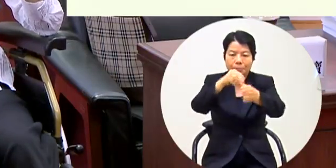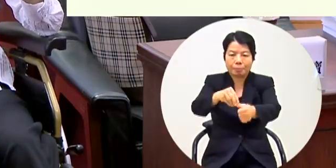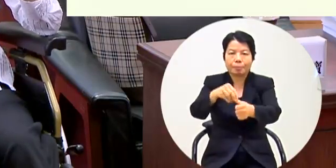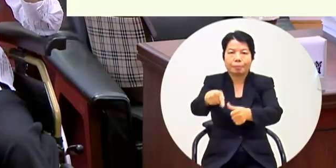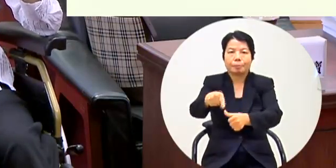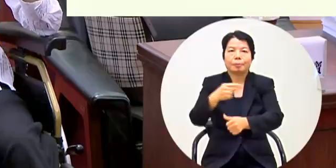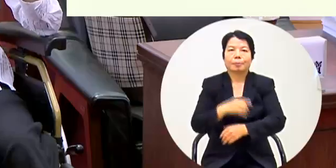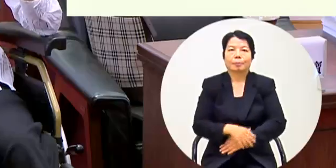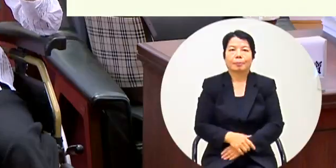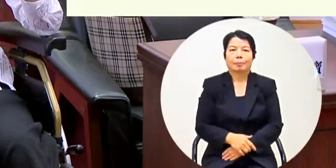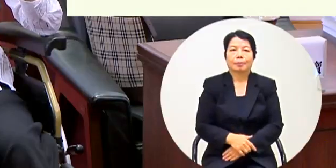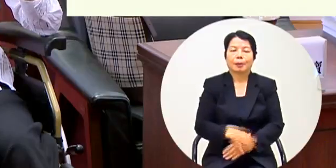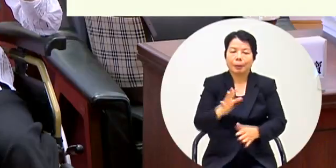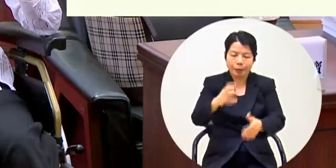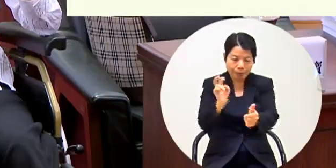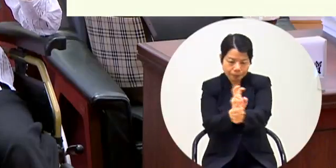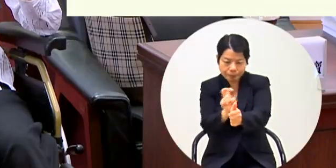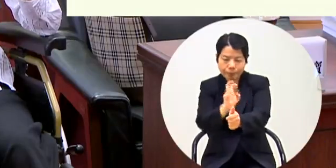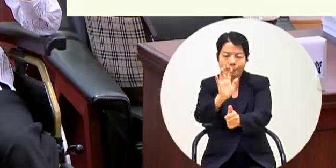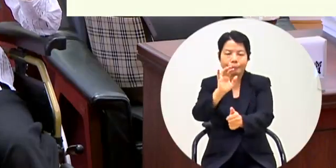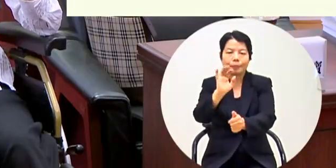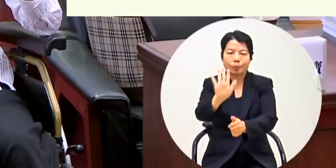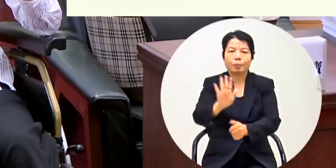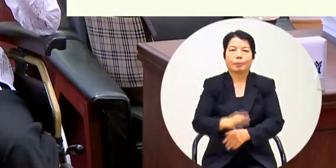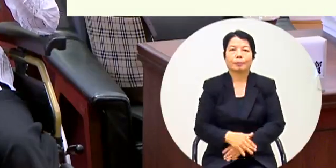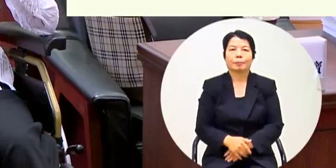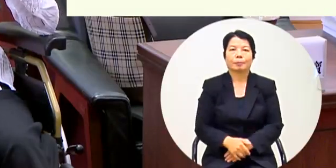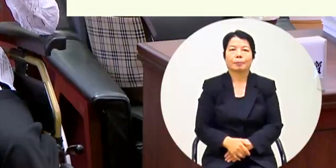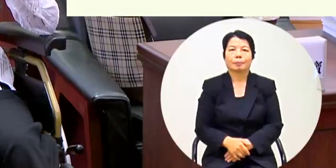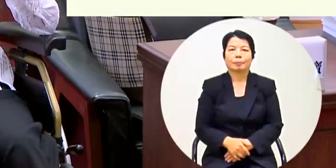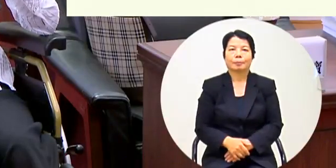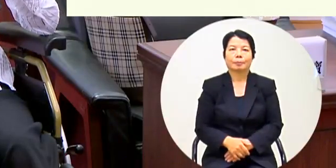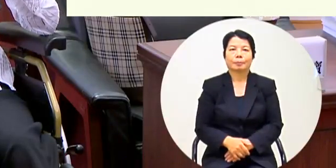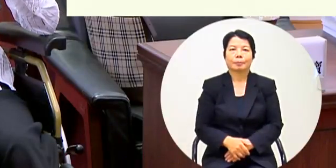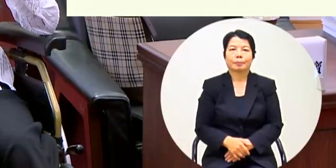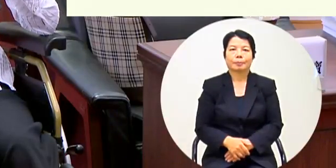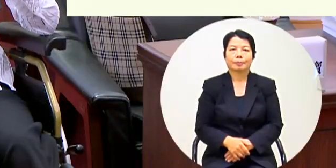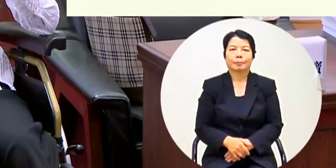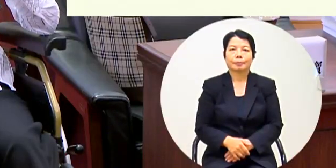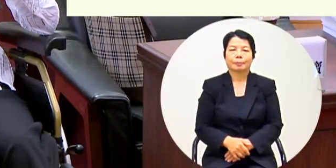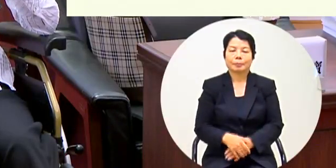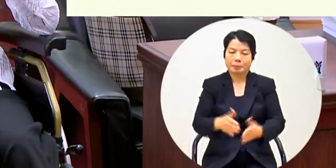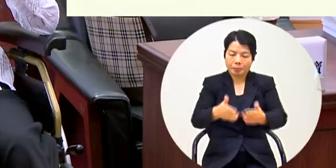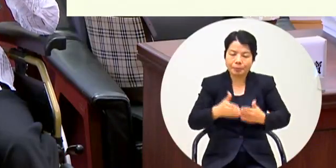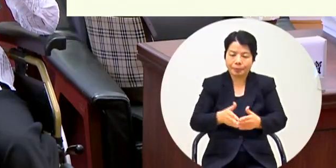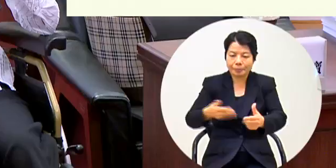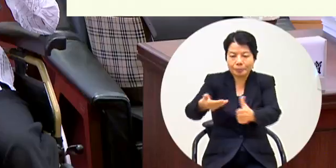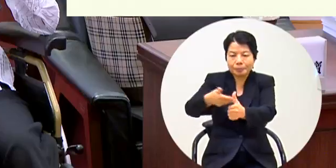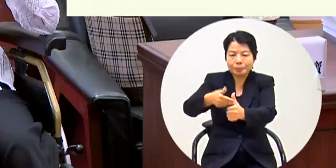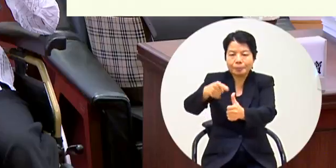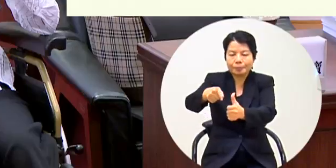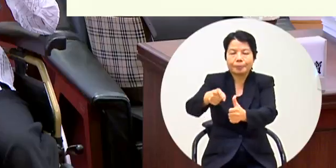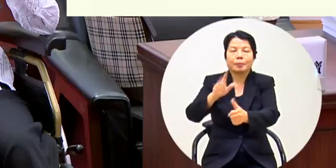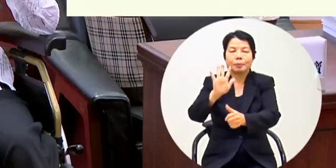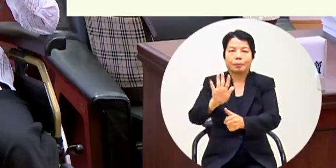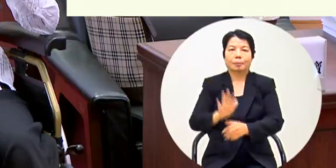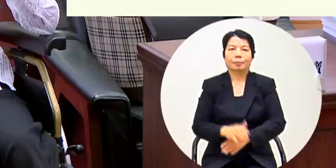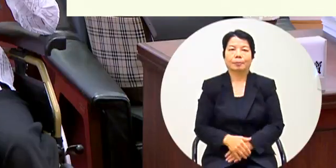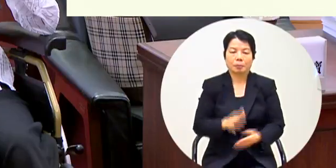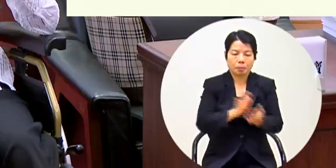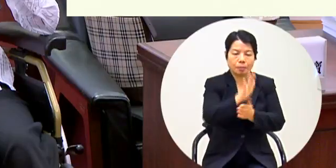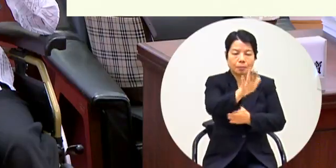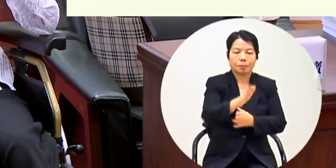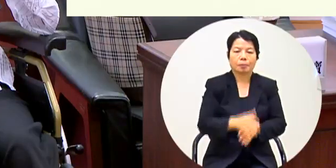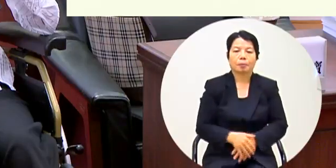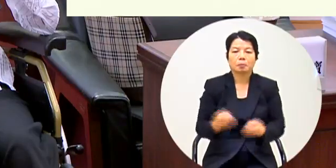跟被这个托育的一个空间之外呢，我觉得未来我们在发展所谓的幼